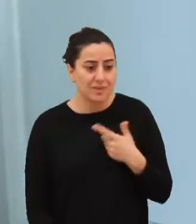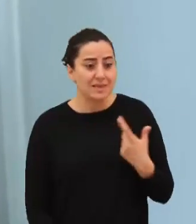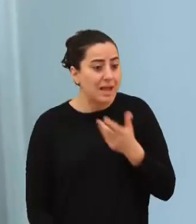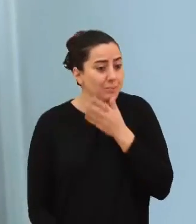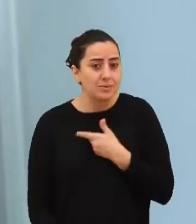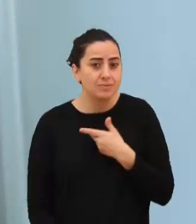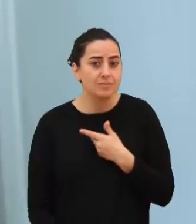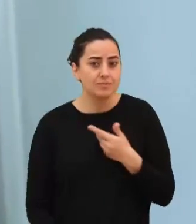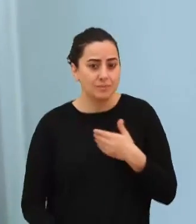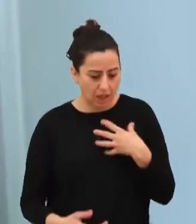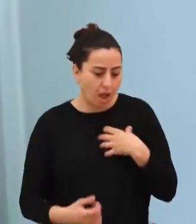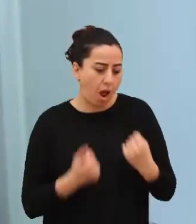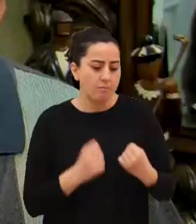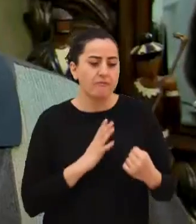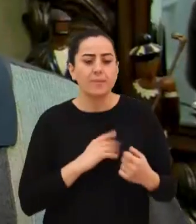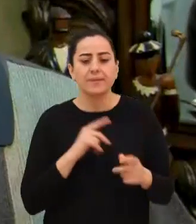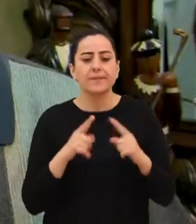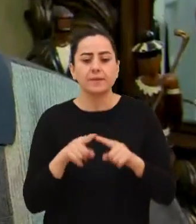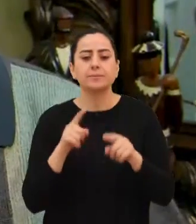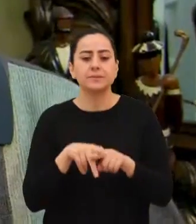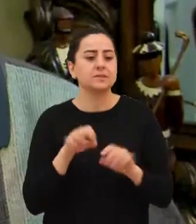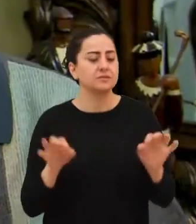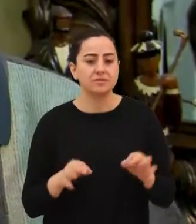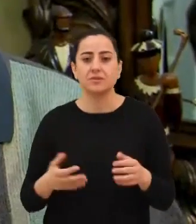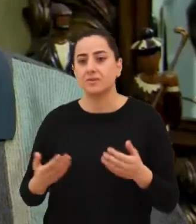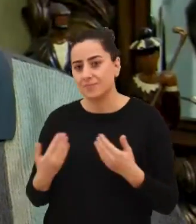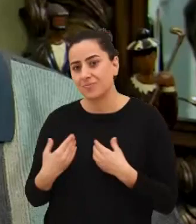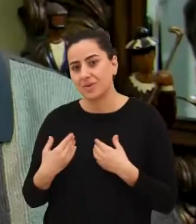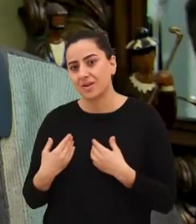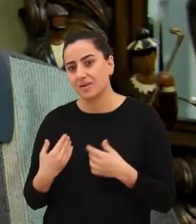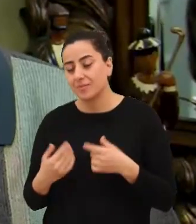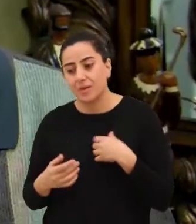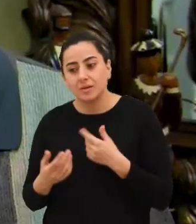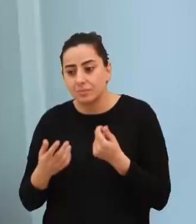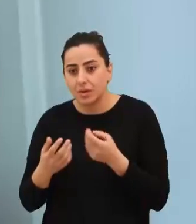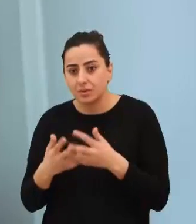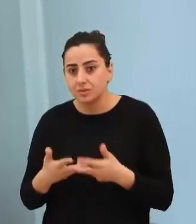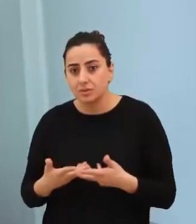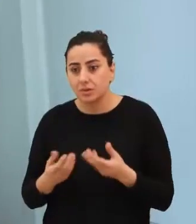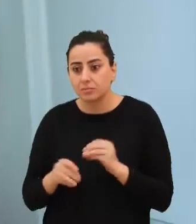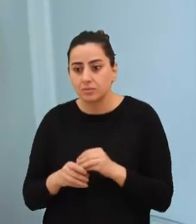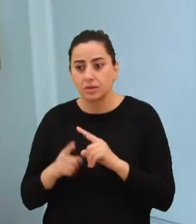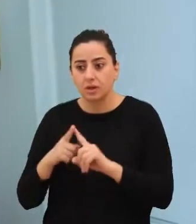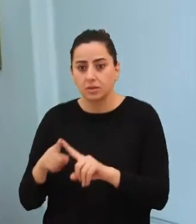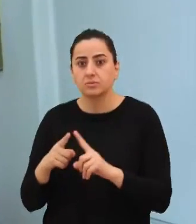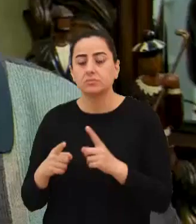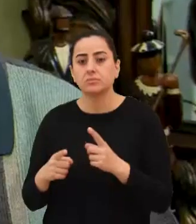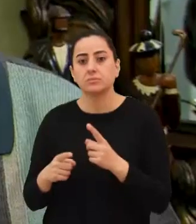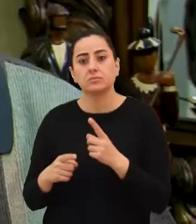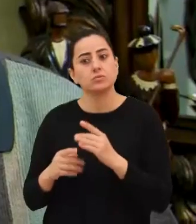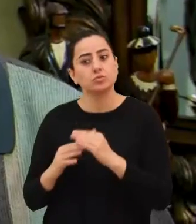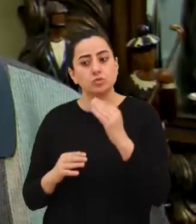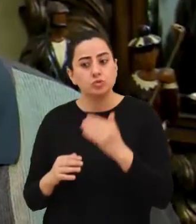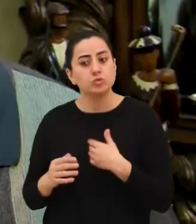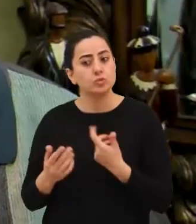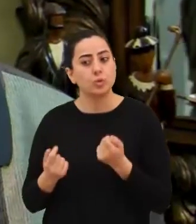nereden bileyim? Benim kendi arabam var herhalde. Ben de ona göre zaman parama bağlayayım efendim. Biliyorsunuz taksimetrenin rakamları kutuda